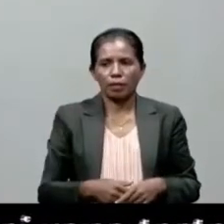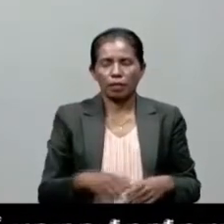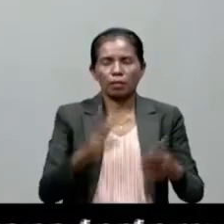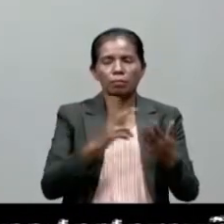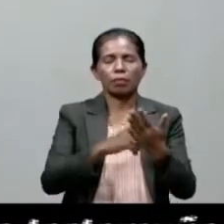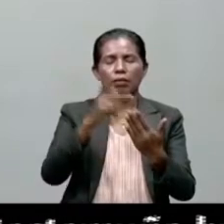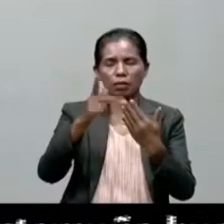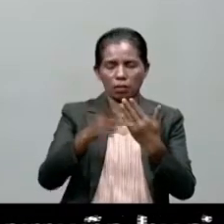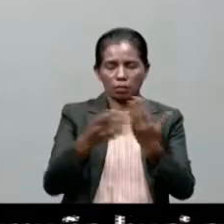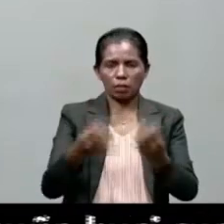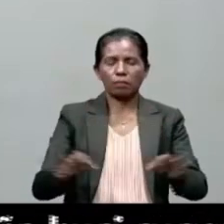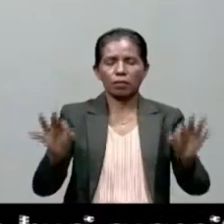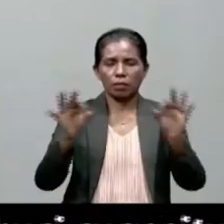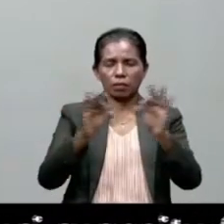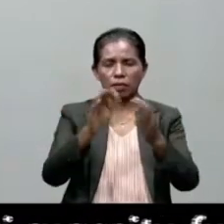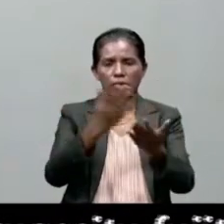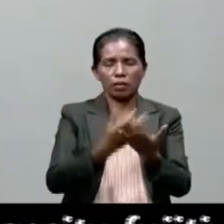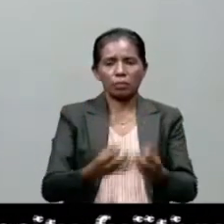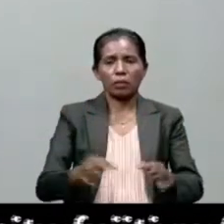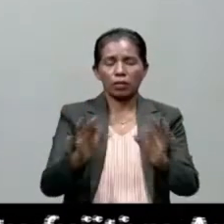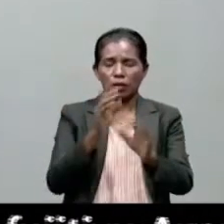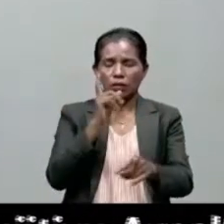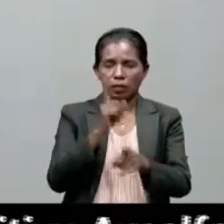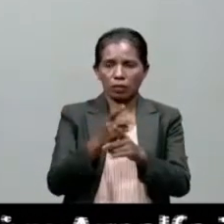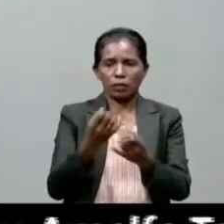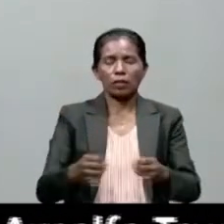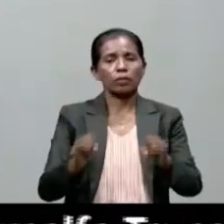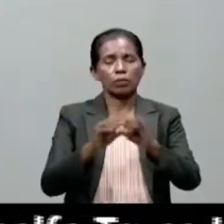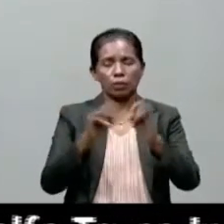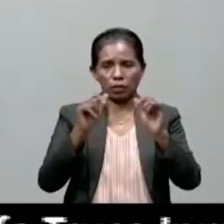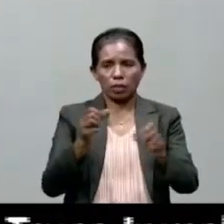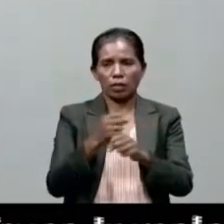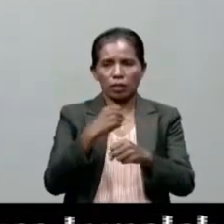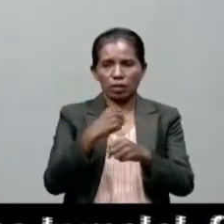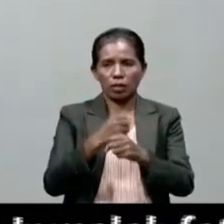ita prinsipal, esensial tiap-tiap si institutu dia ne, halo